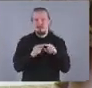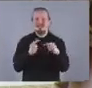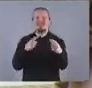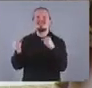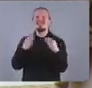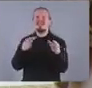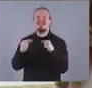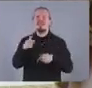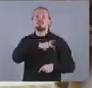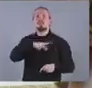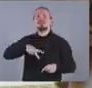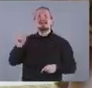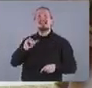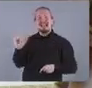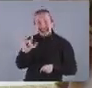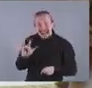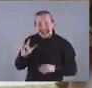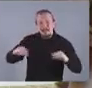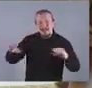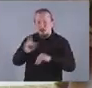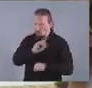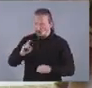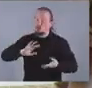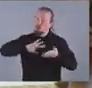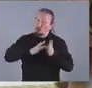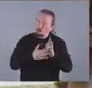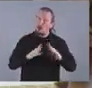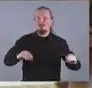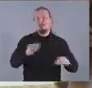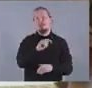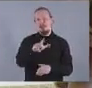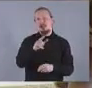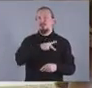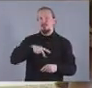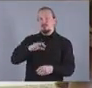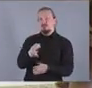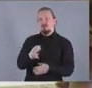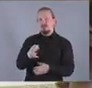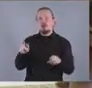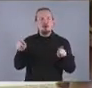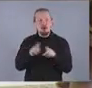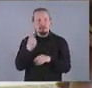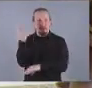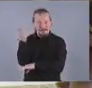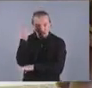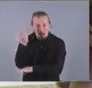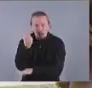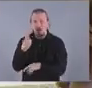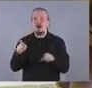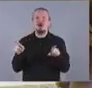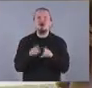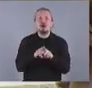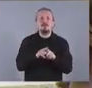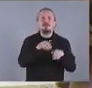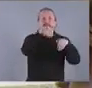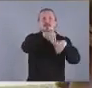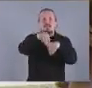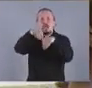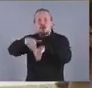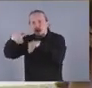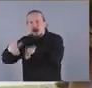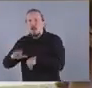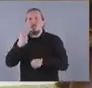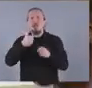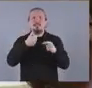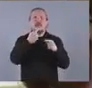n'appartient pas aux Lillois, mais bien à l'ensemble des métropolitains, au même titre que les beffrois ou encore les sites funéraires mémoriels de la